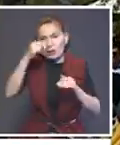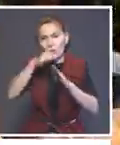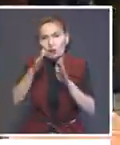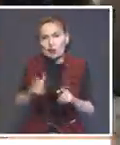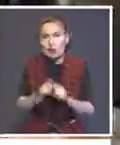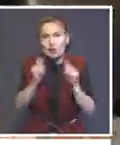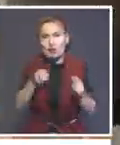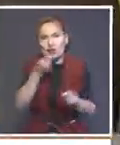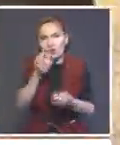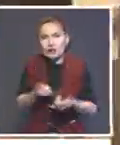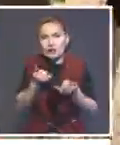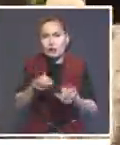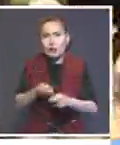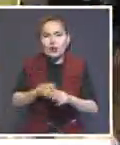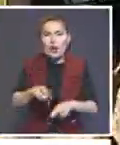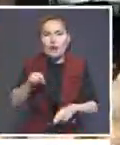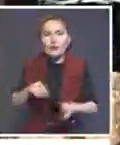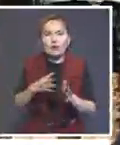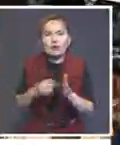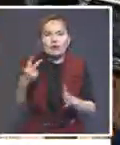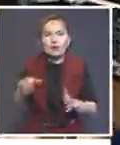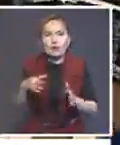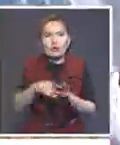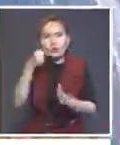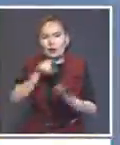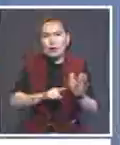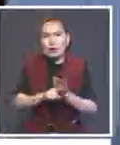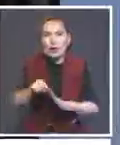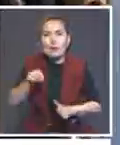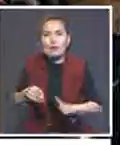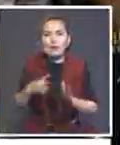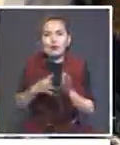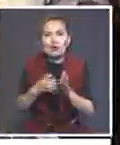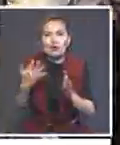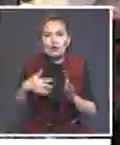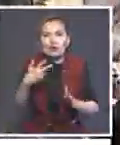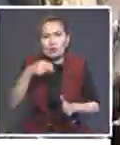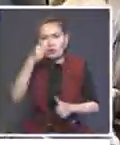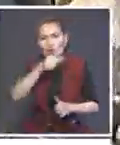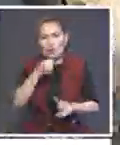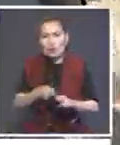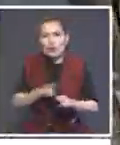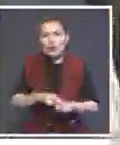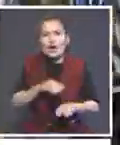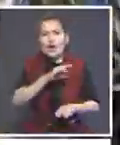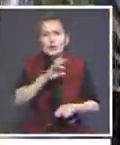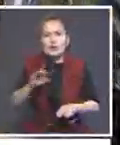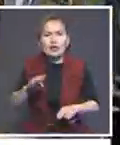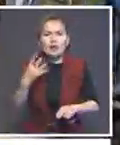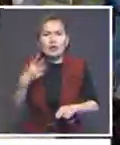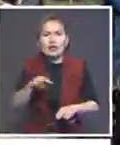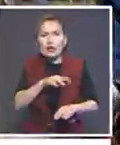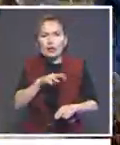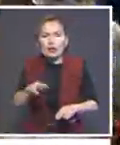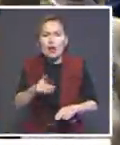шоқтарын қойды. Тарихшылардың дерегі бойынша 1929 жылдан бастап 1953 жылға дейін жалпы кеңес елінде 40 миллион